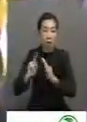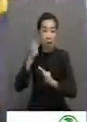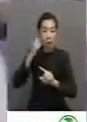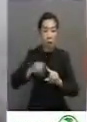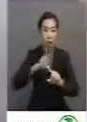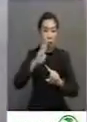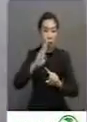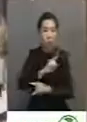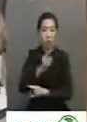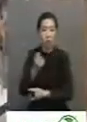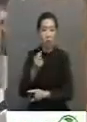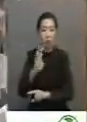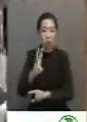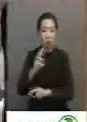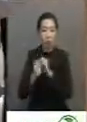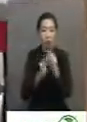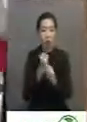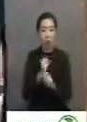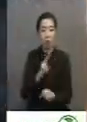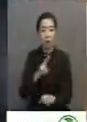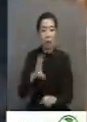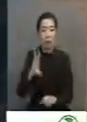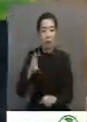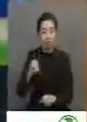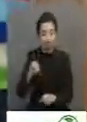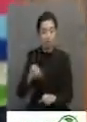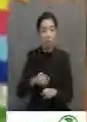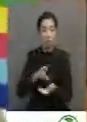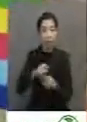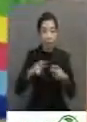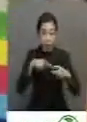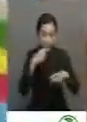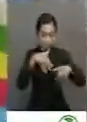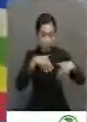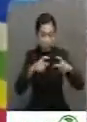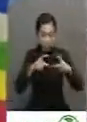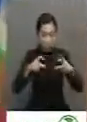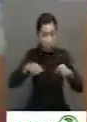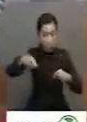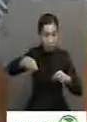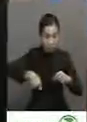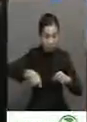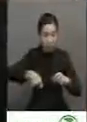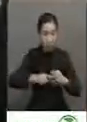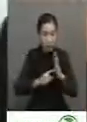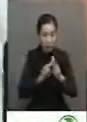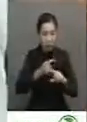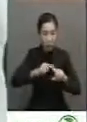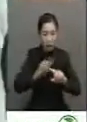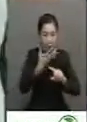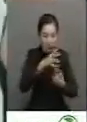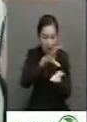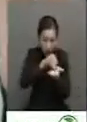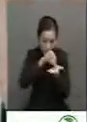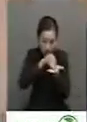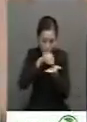ค่ะวันที่16นะคะปี2560นี้แล้วค่ะและใช้ข้อมูลการใช้บัตรเดบิตของประชาชนตั้งแต่เดือนพฤษภาคมนี้เป็นต้นไปนะคะ